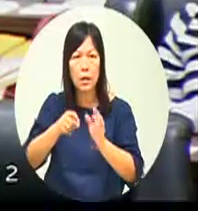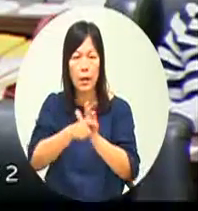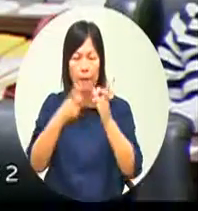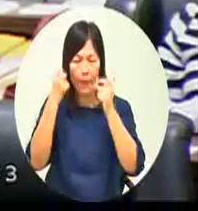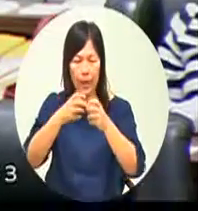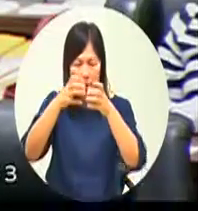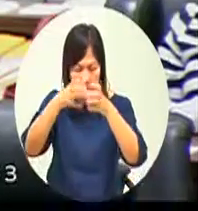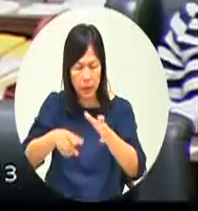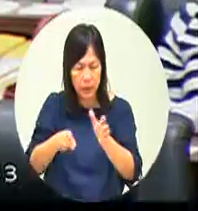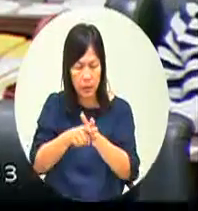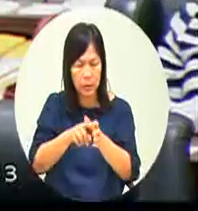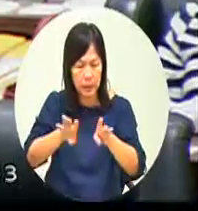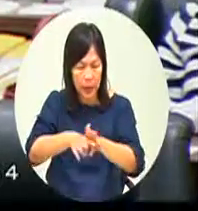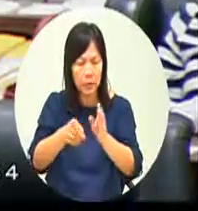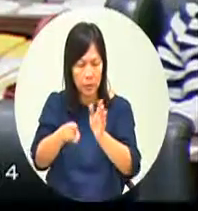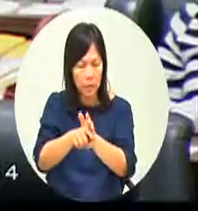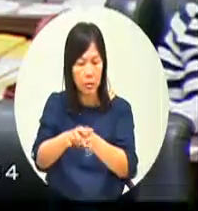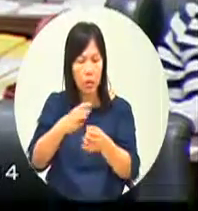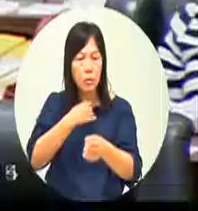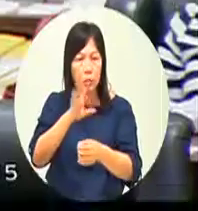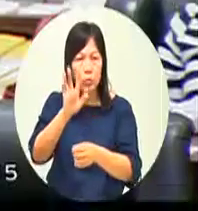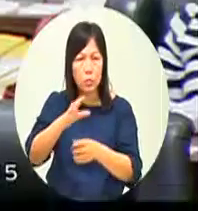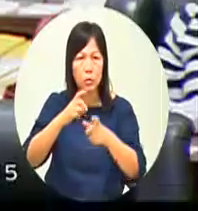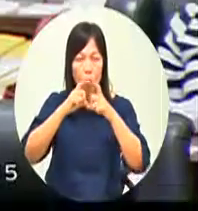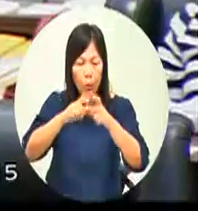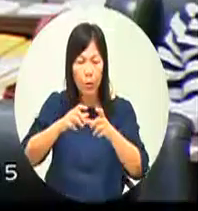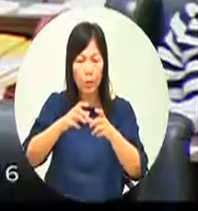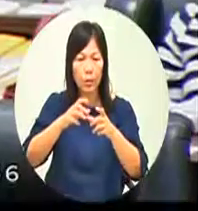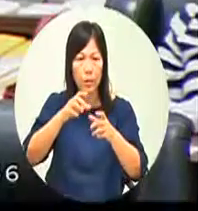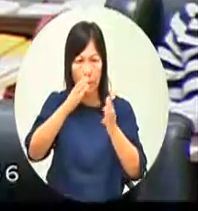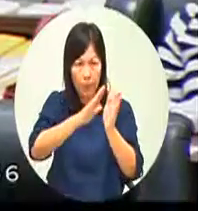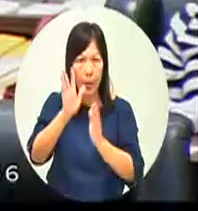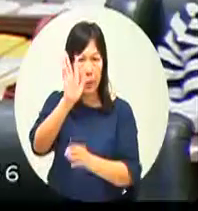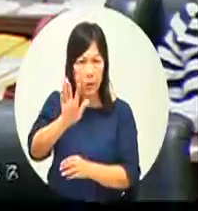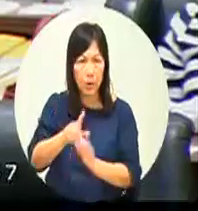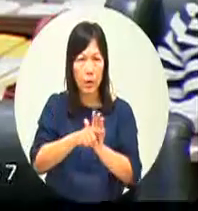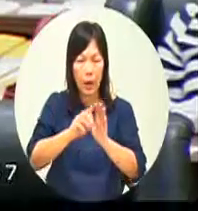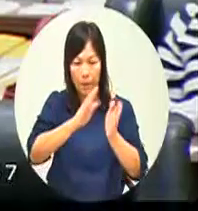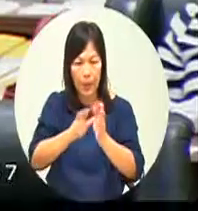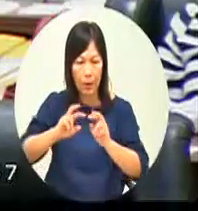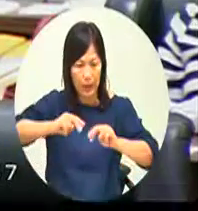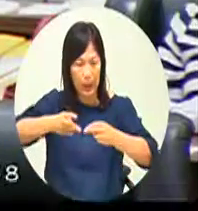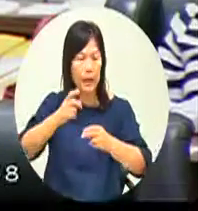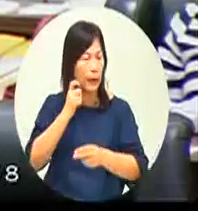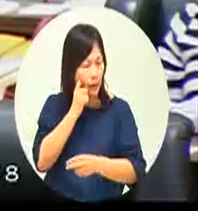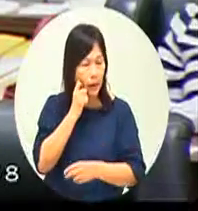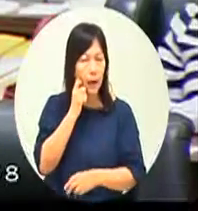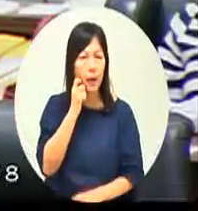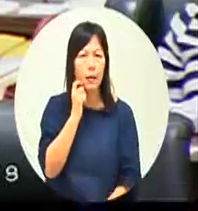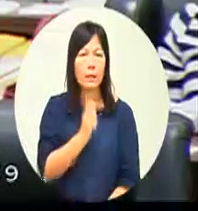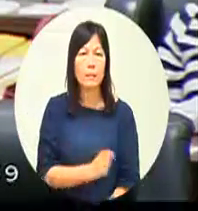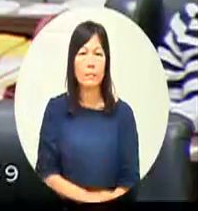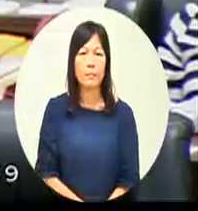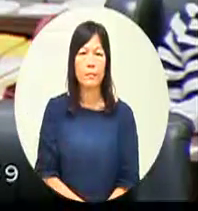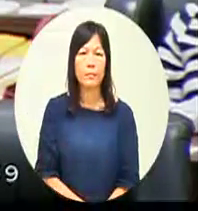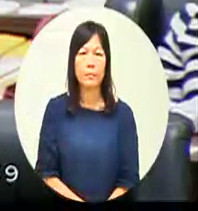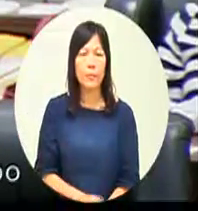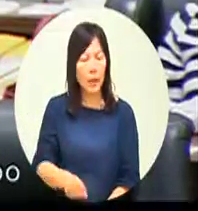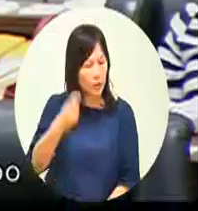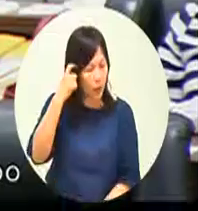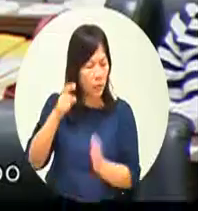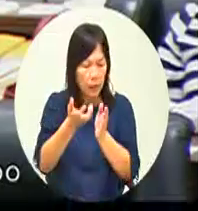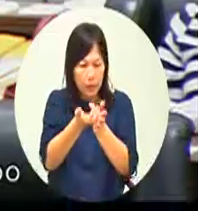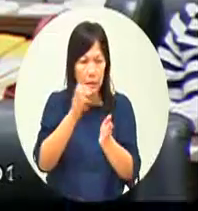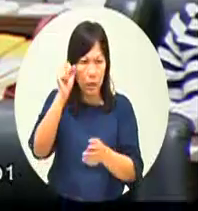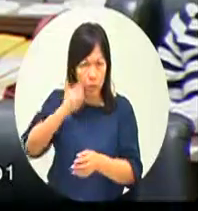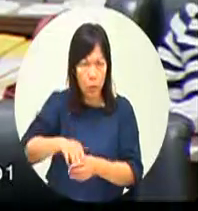之初，它就有这个回馈的这个办法的存在。那这个办法要改，其实非常的困难呐。那我想当时会通过，就是